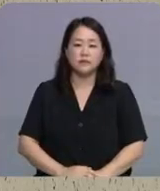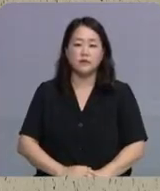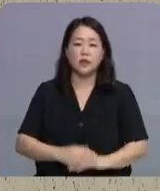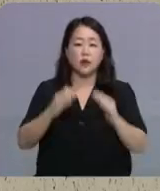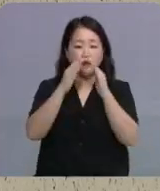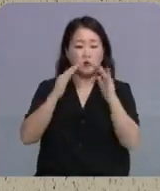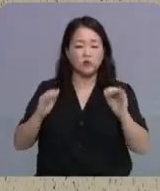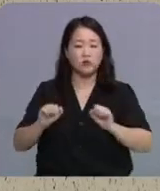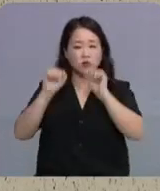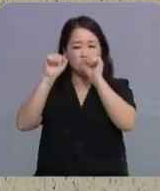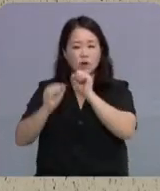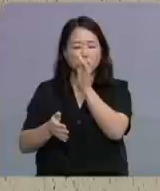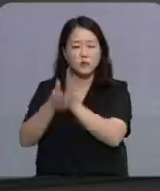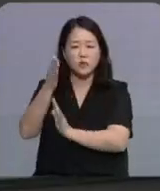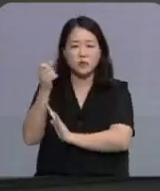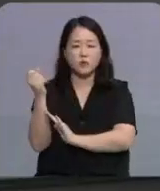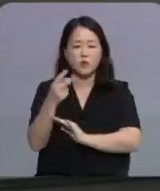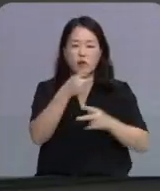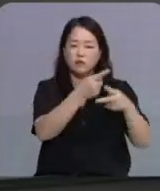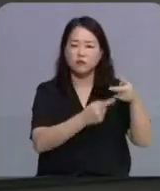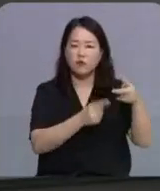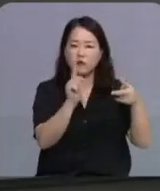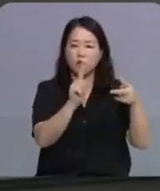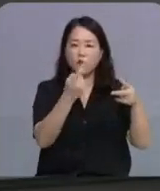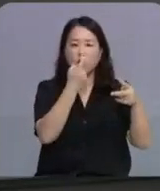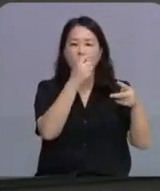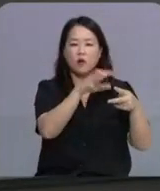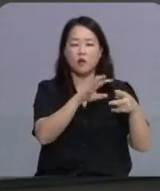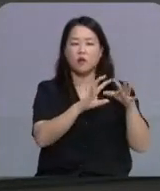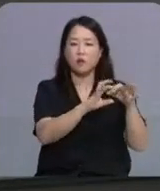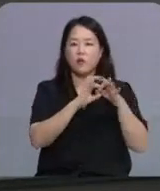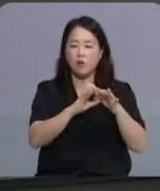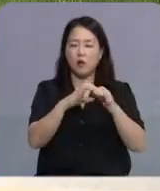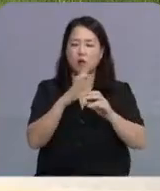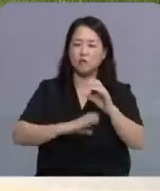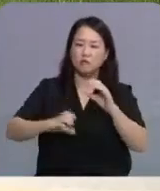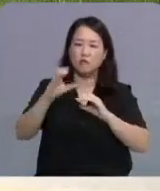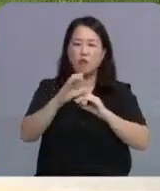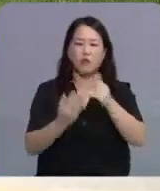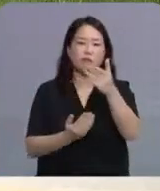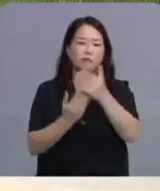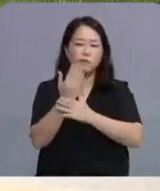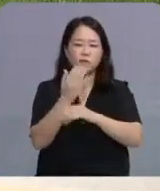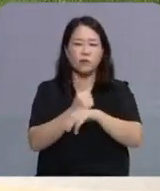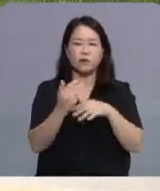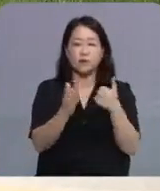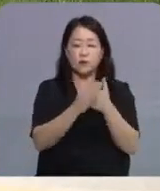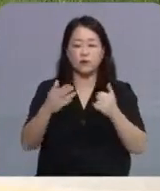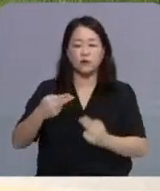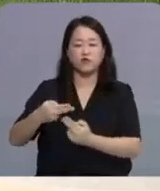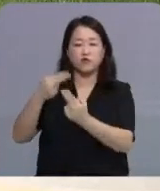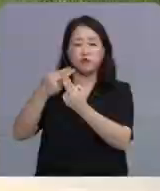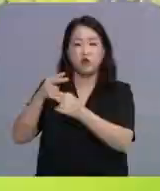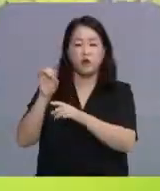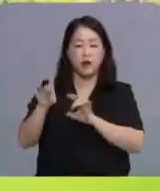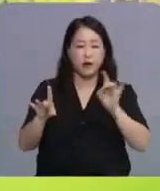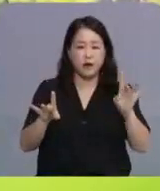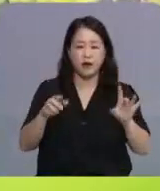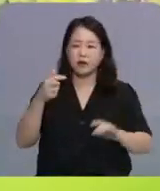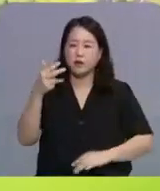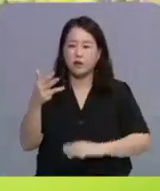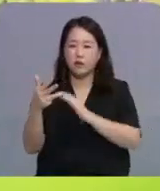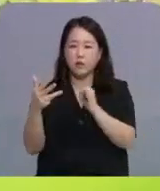전주 체육시설과 부암 모 보 습하고 관련 추가 박진희 이어지면서 누적 악진 자가 각각 8명과